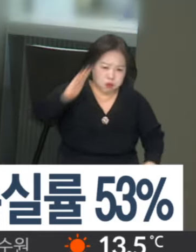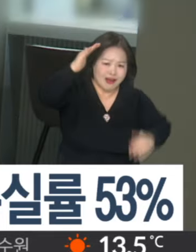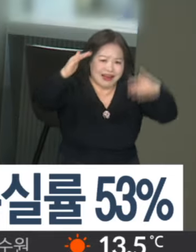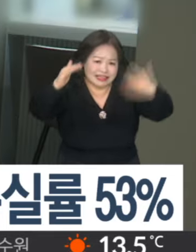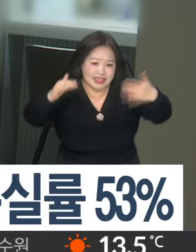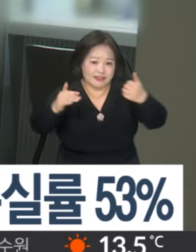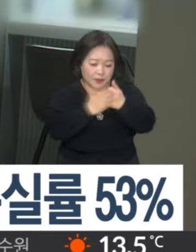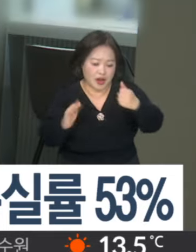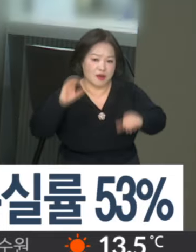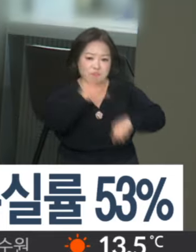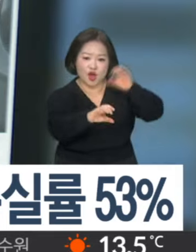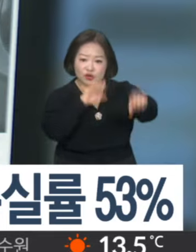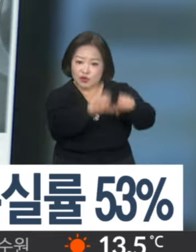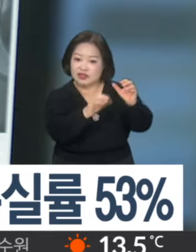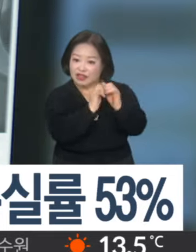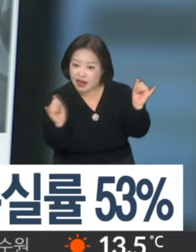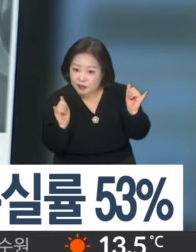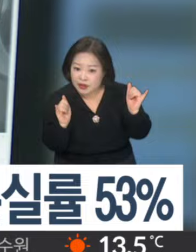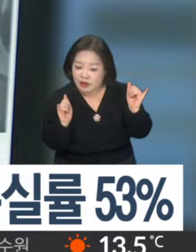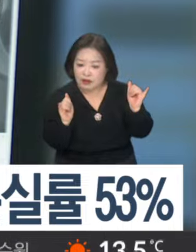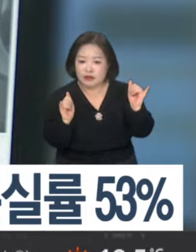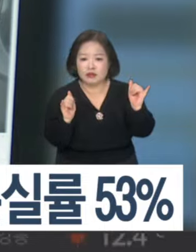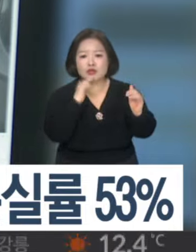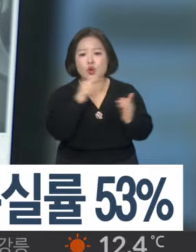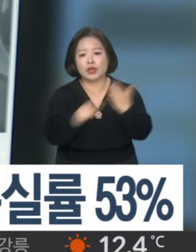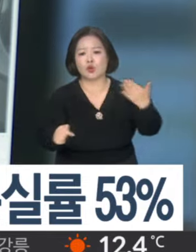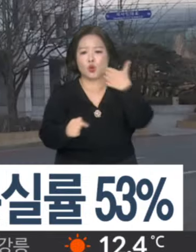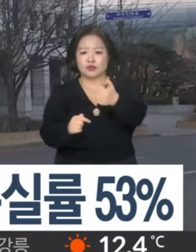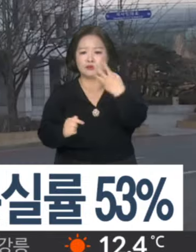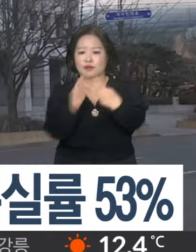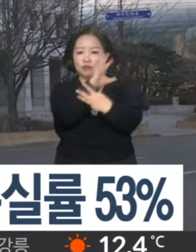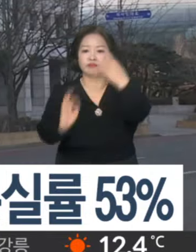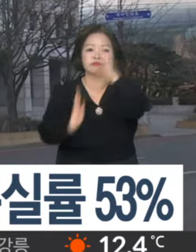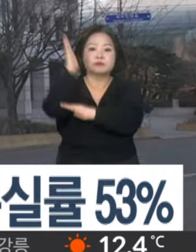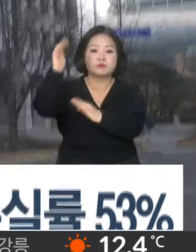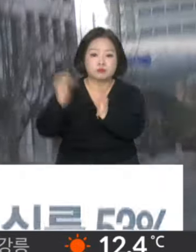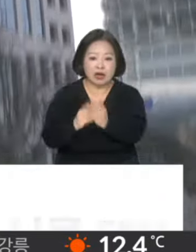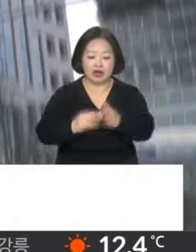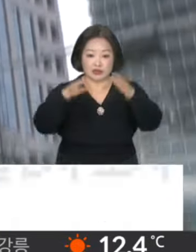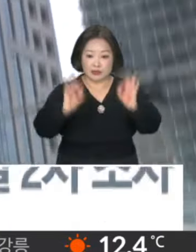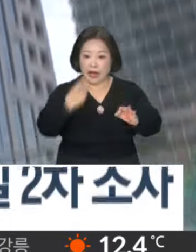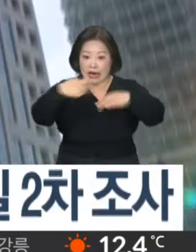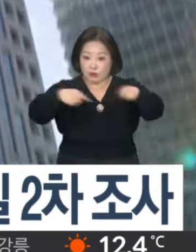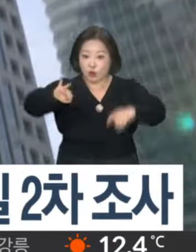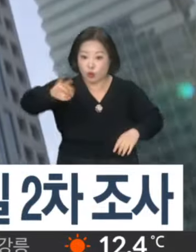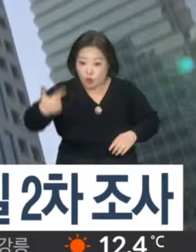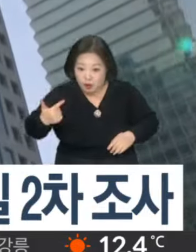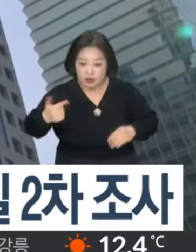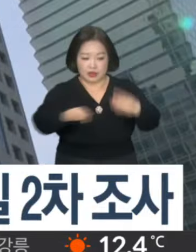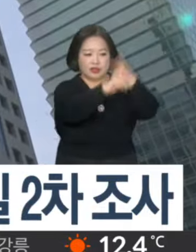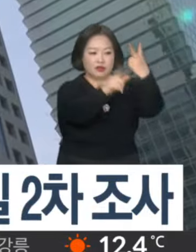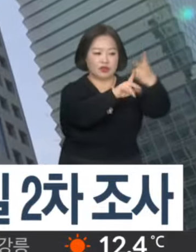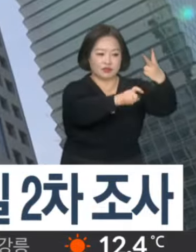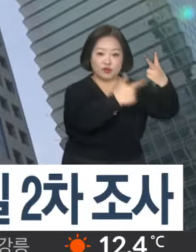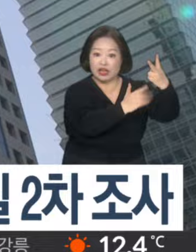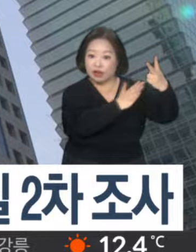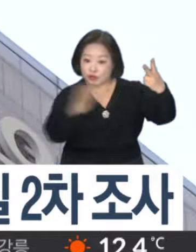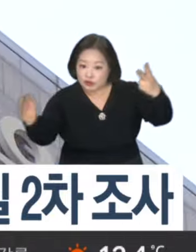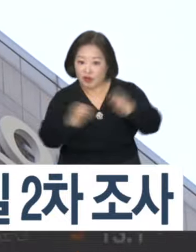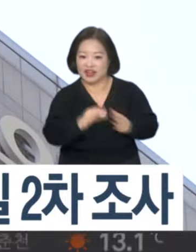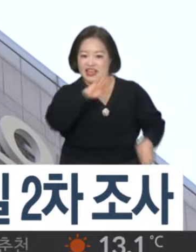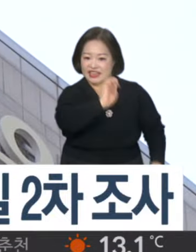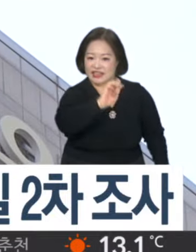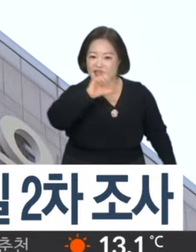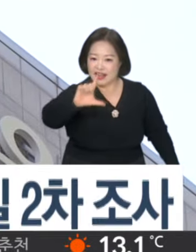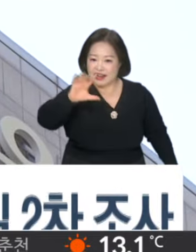투자자들의 평균 손실률은 53% 넘습니다 금융감독원이 오는 16일부터 ELS 판매사들에